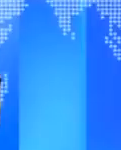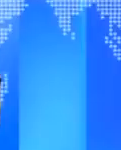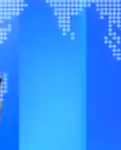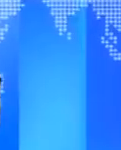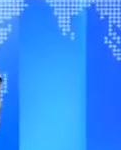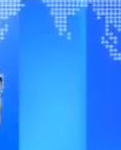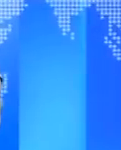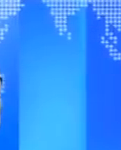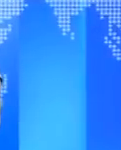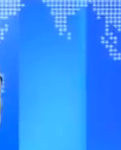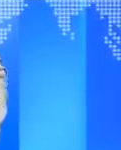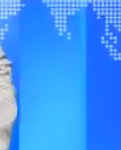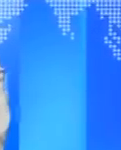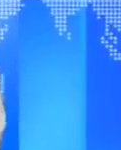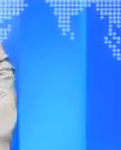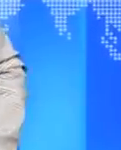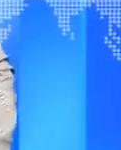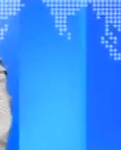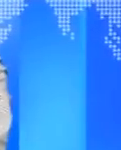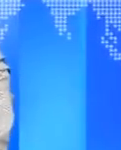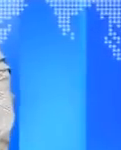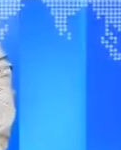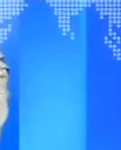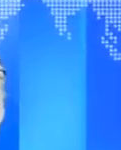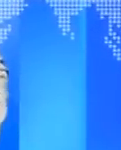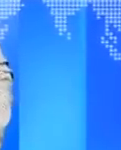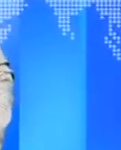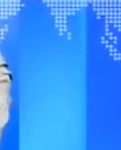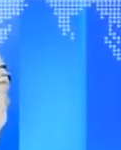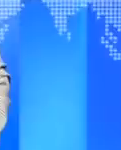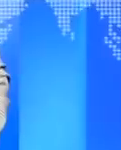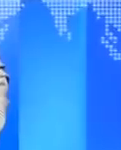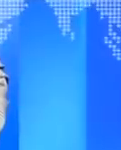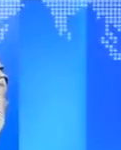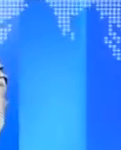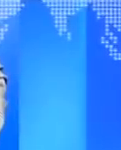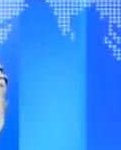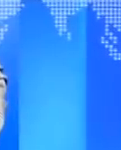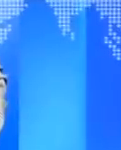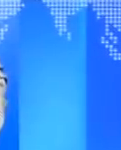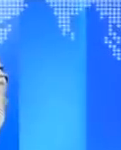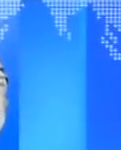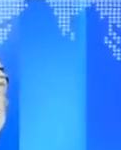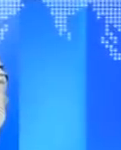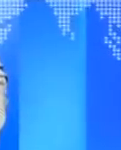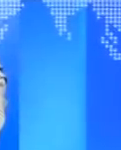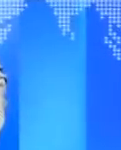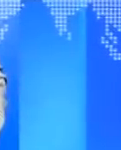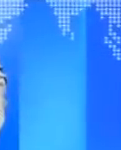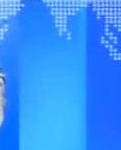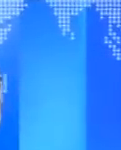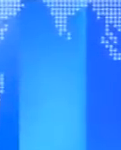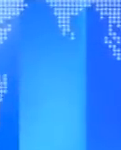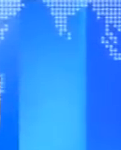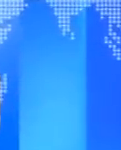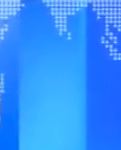Mesdames, Messieurs, bonsoir. Tout de suite les titres. L'état de siège décrété par le chef de l'État dans la province de Nord Kivu et de l'Ituri a été prorogé de